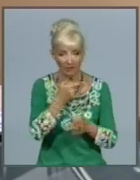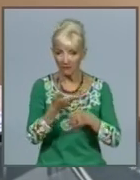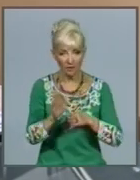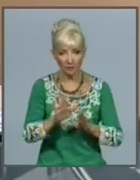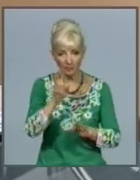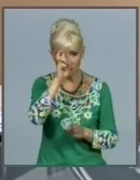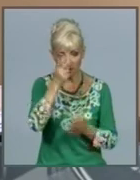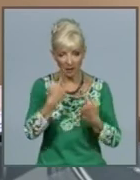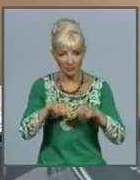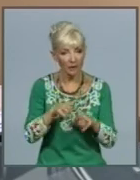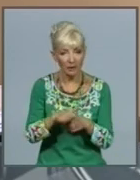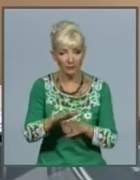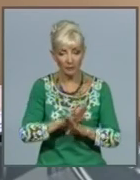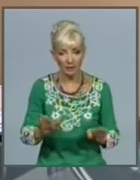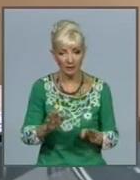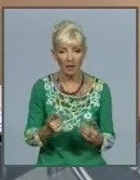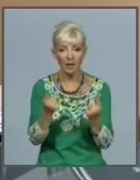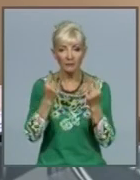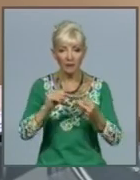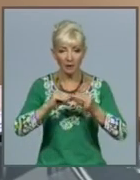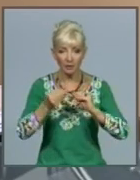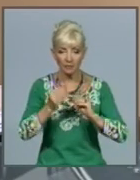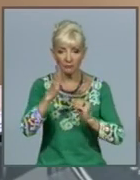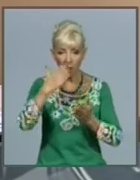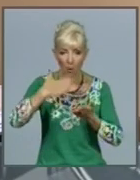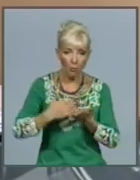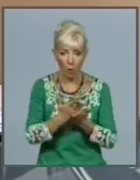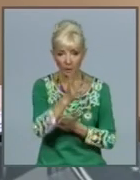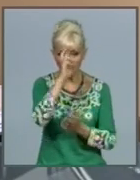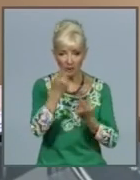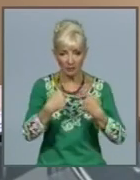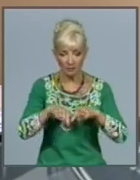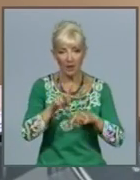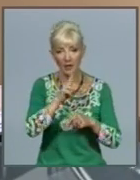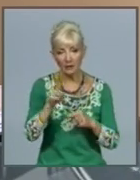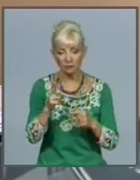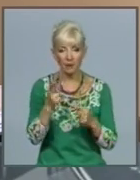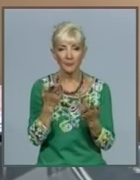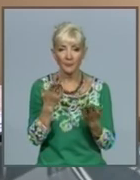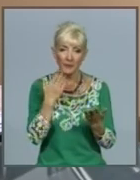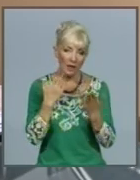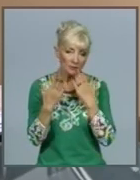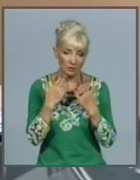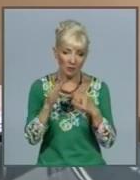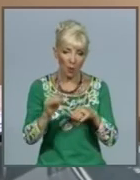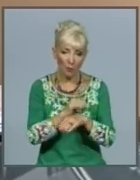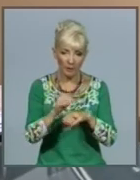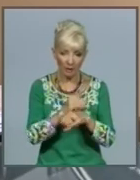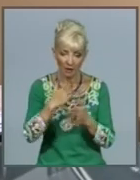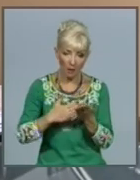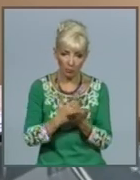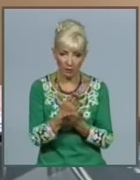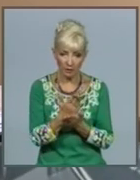проблема в самій політиці держави, яка стосується, в самій гуманітарній політиці, яка стосується